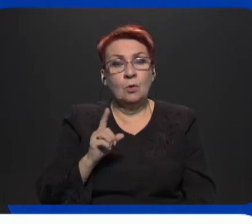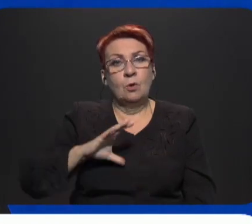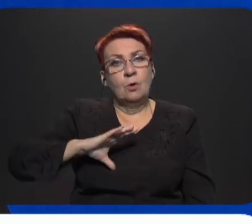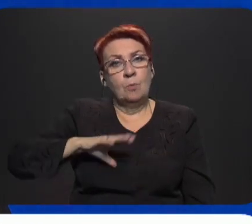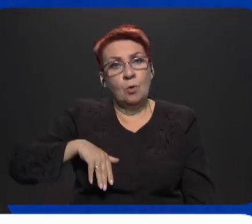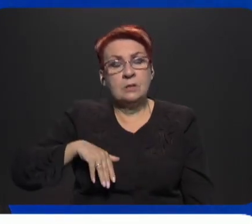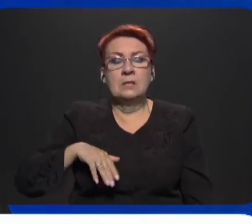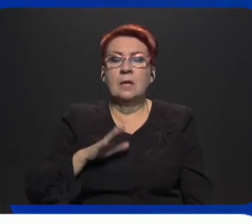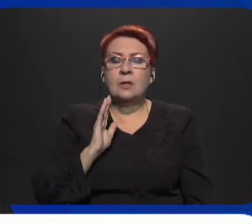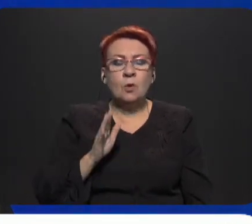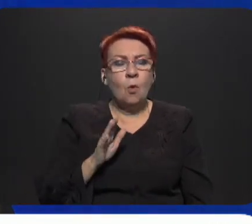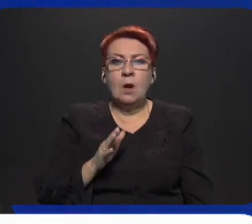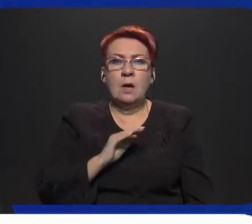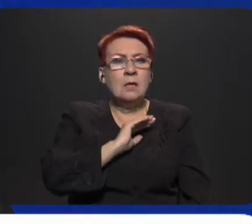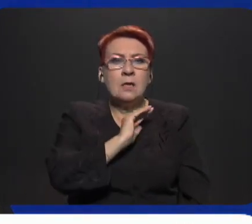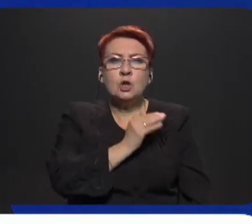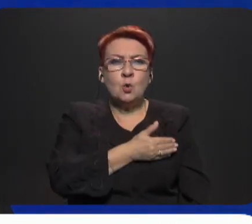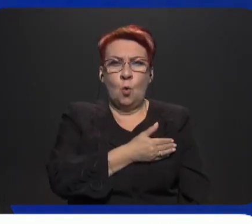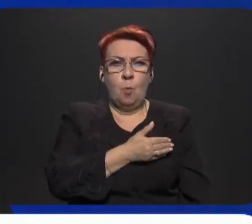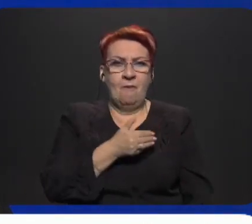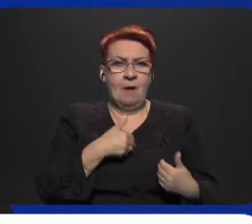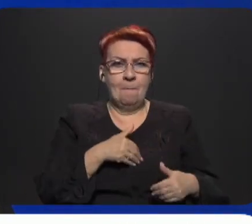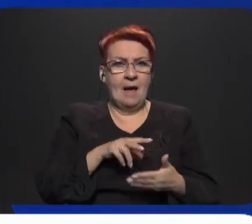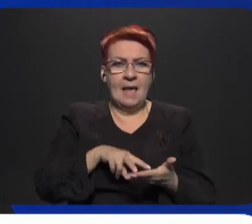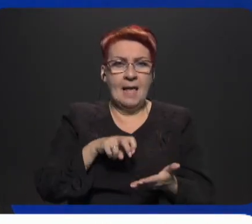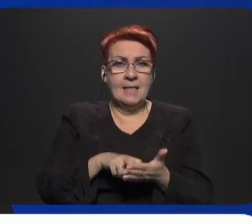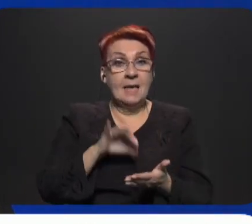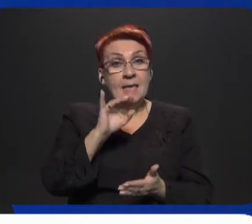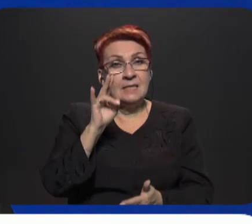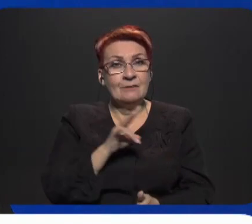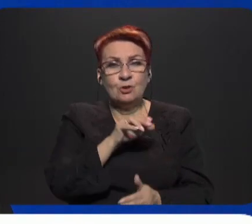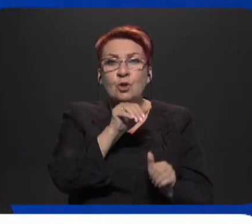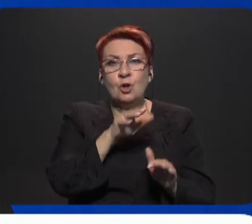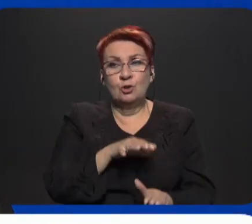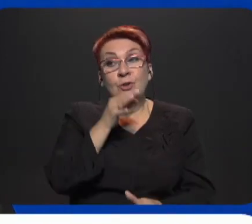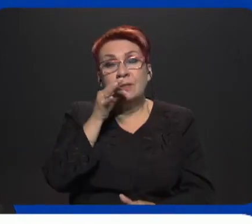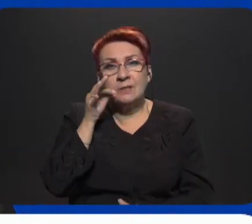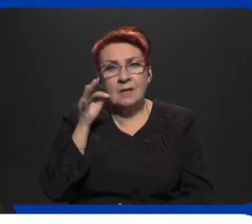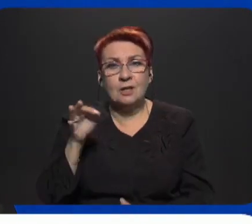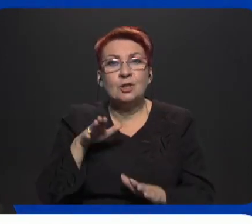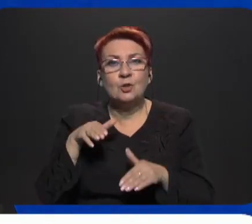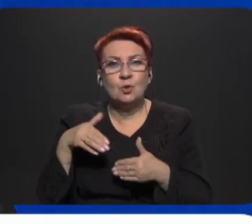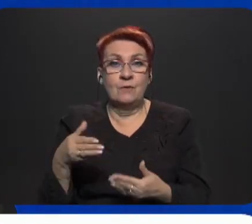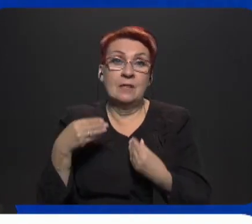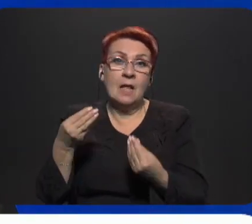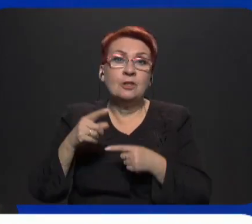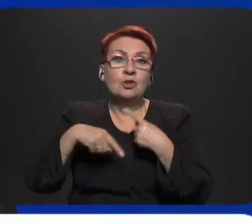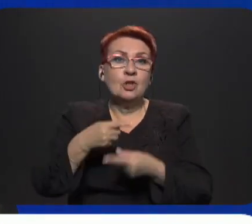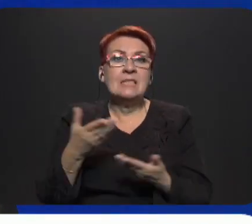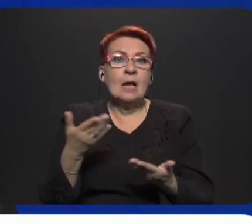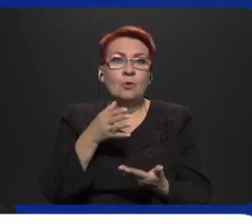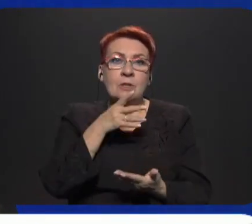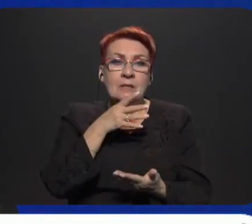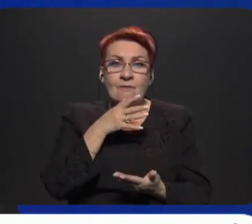сугубого покаяния, и тогда уже священник решит, как он будет, даст через какое-то время